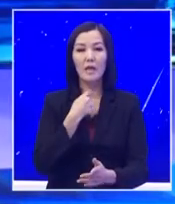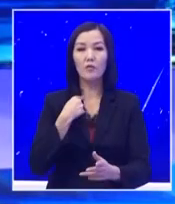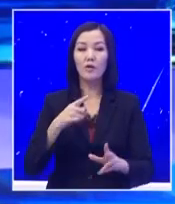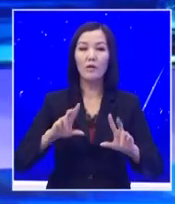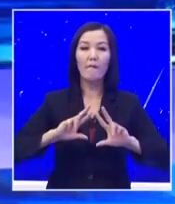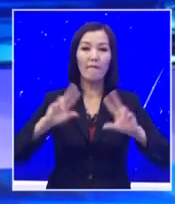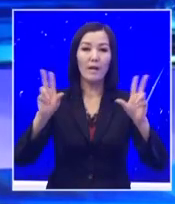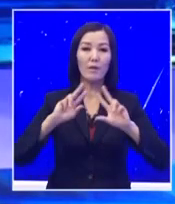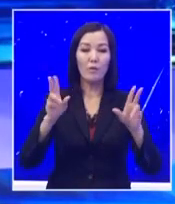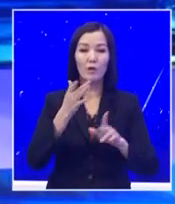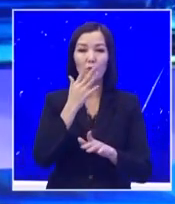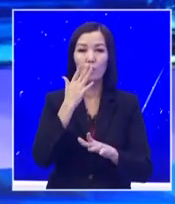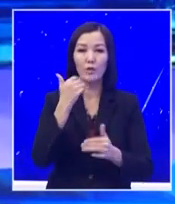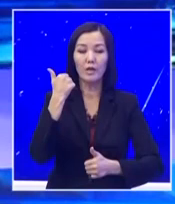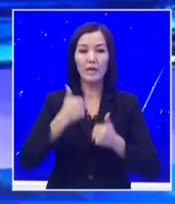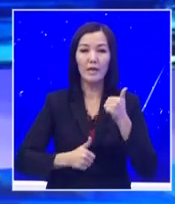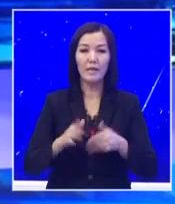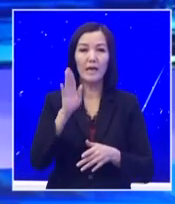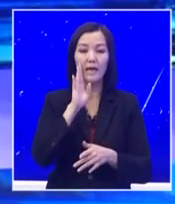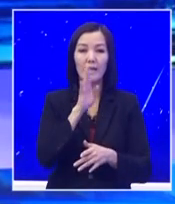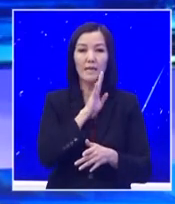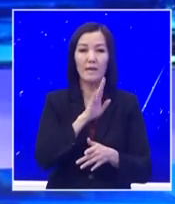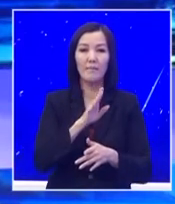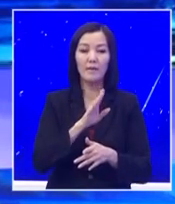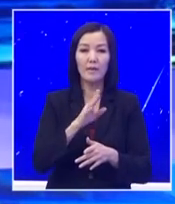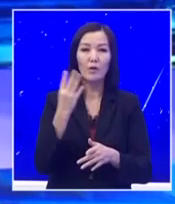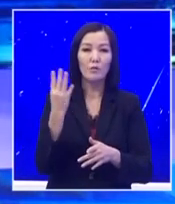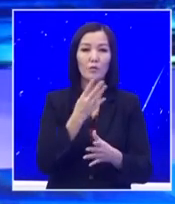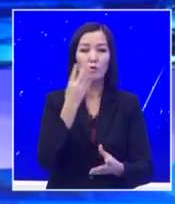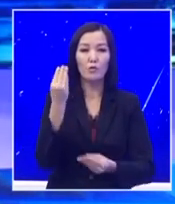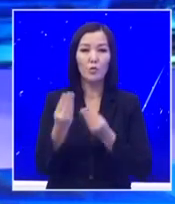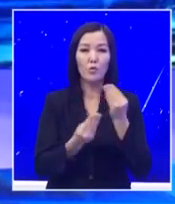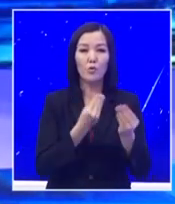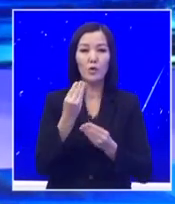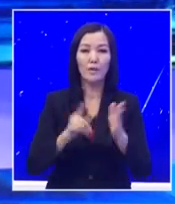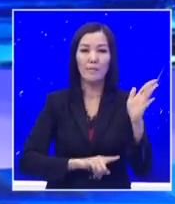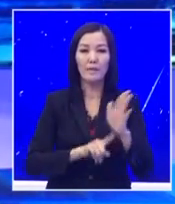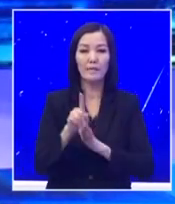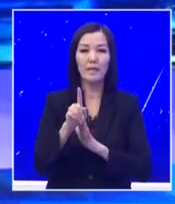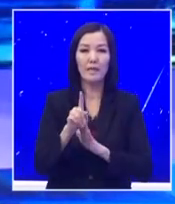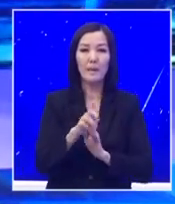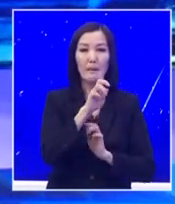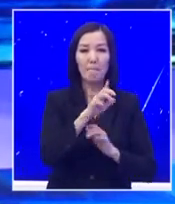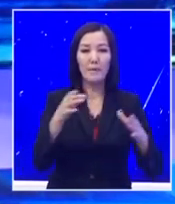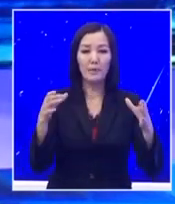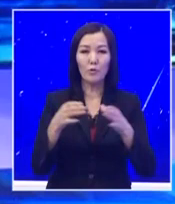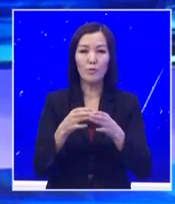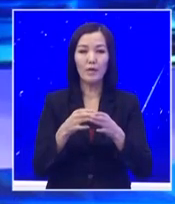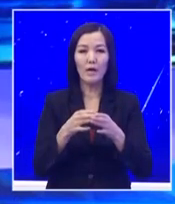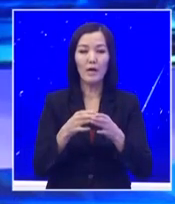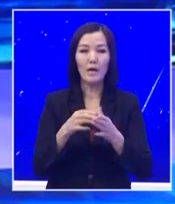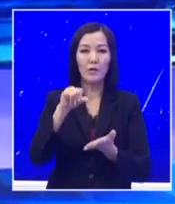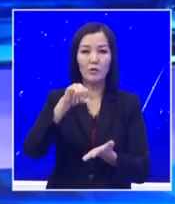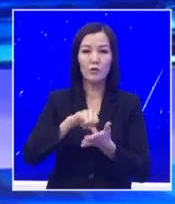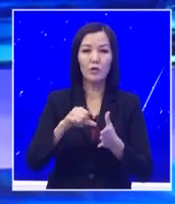Талдықорғанда волейболдан ұлттық лигадағы әйелдер командалары арасында еліміздің 4-ші кіші туры басталды. Бұл кезеңде Б тобына